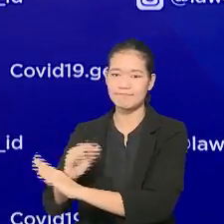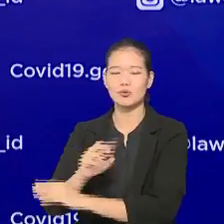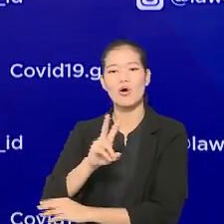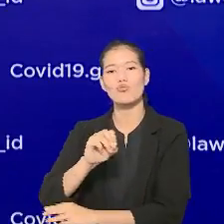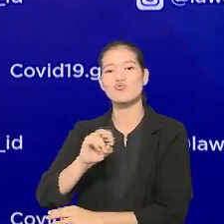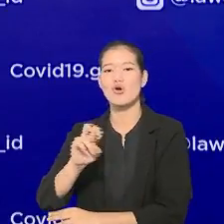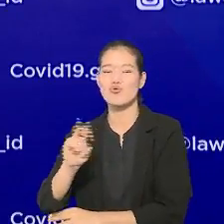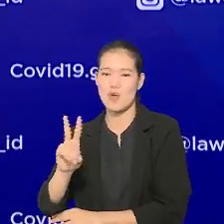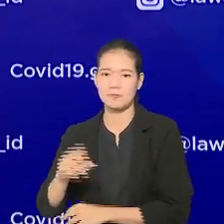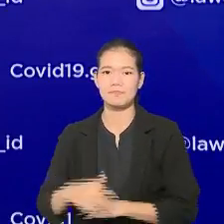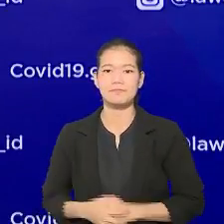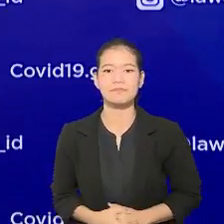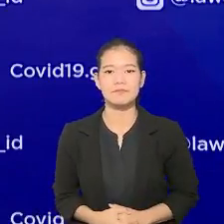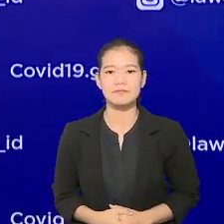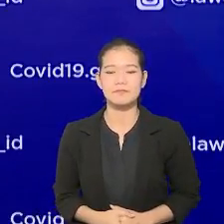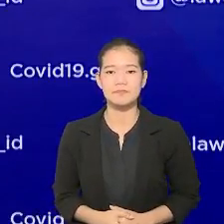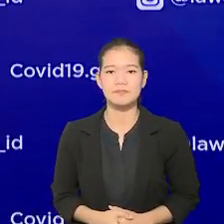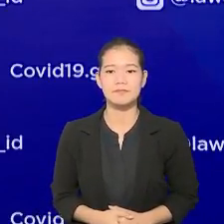2022.